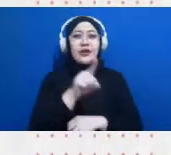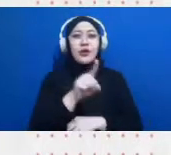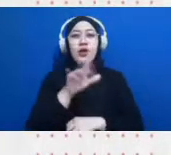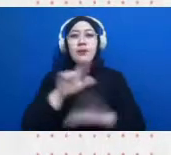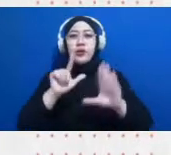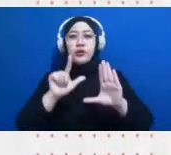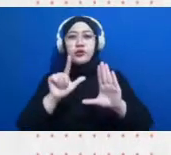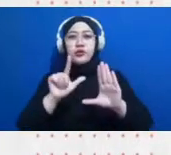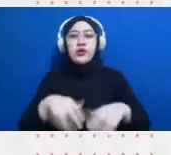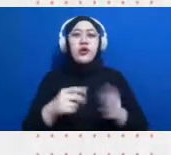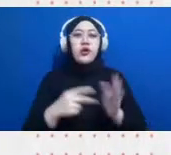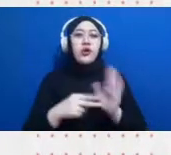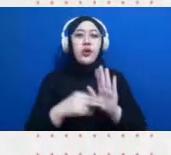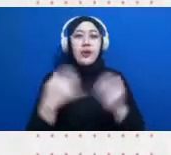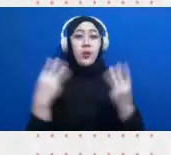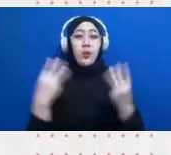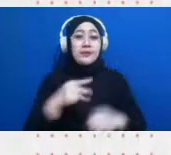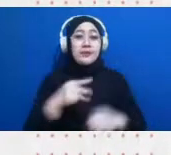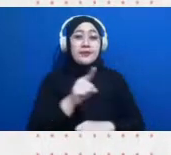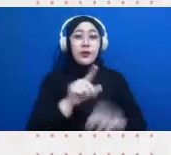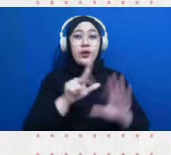nomor WhatsApp yang tadi